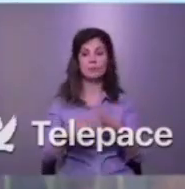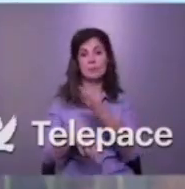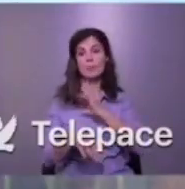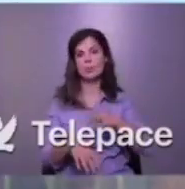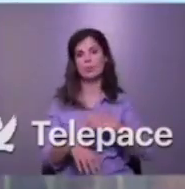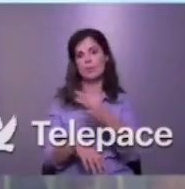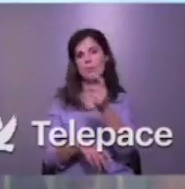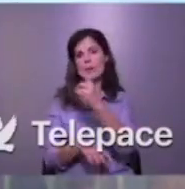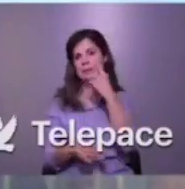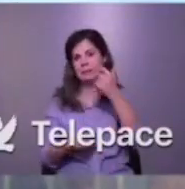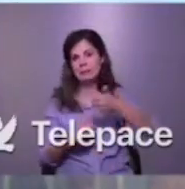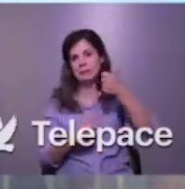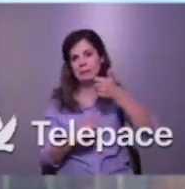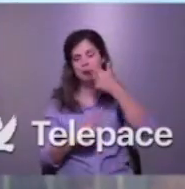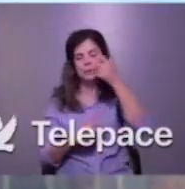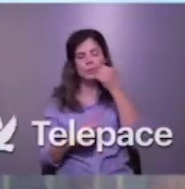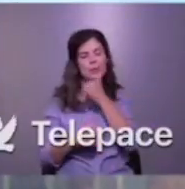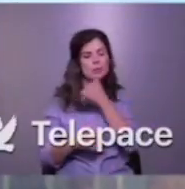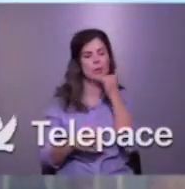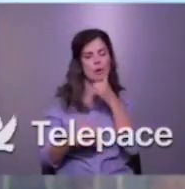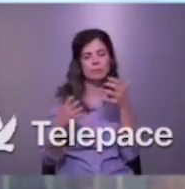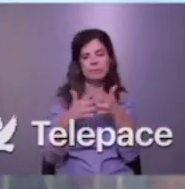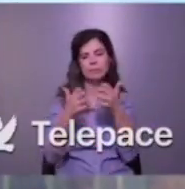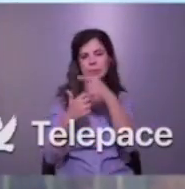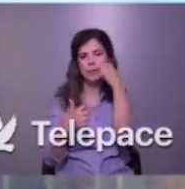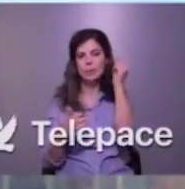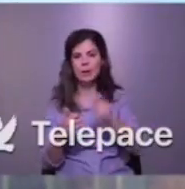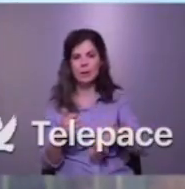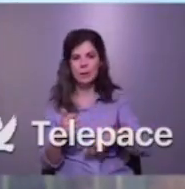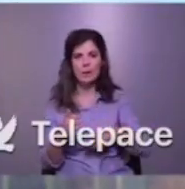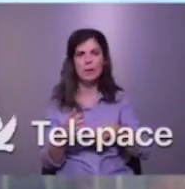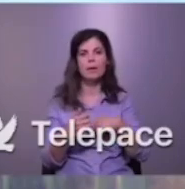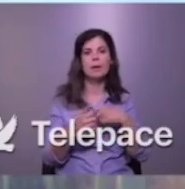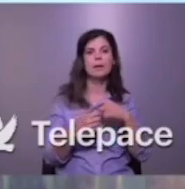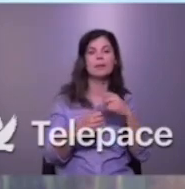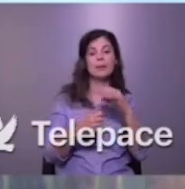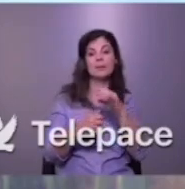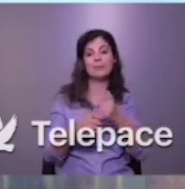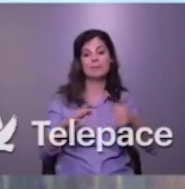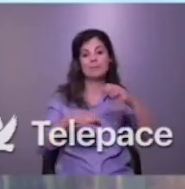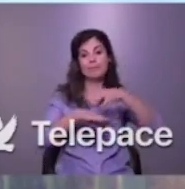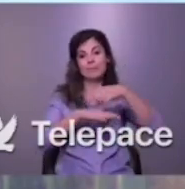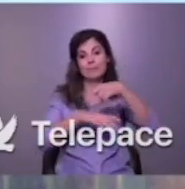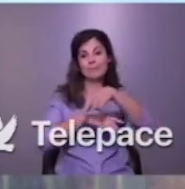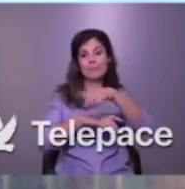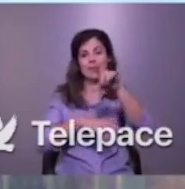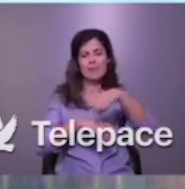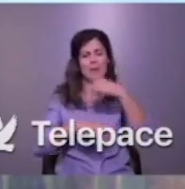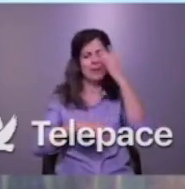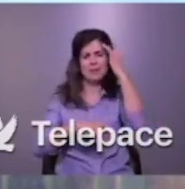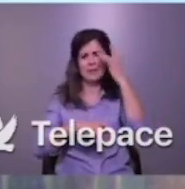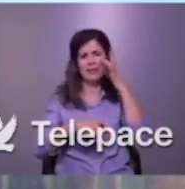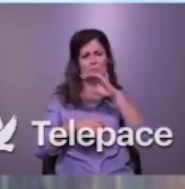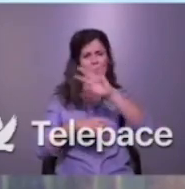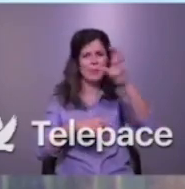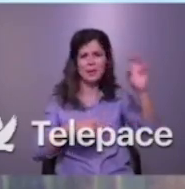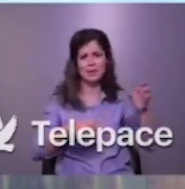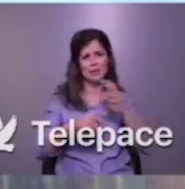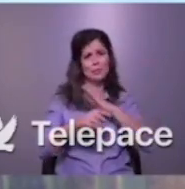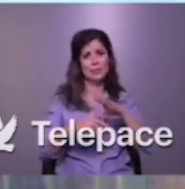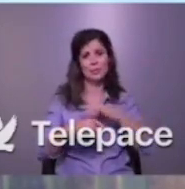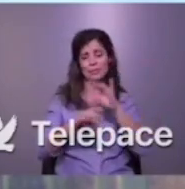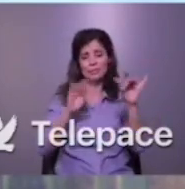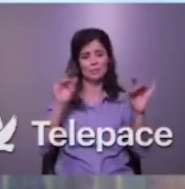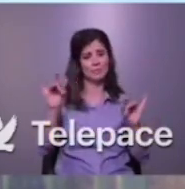Per la pace nel mondo, soprattutto per le vittime dei conflitti in Ucraina, in Terra Santa e